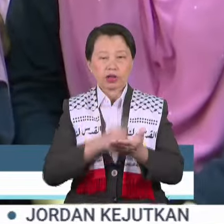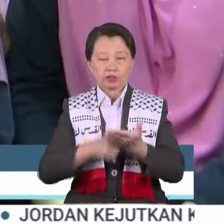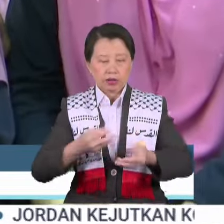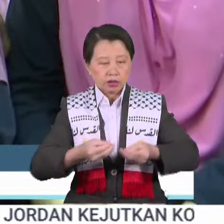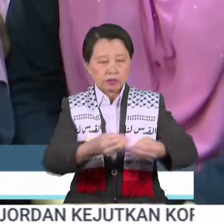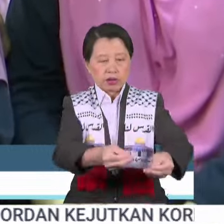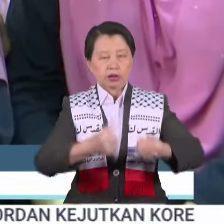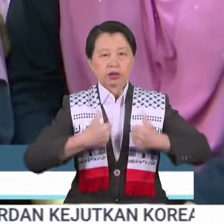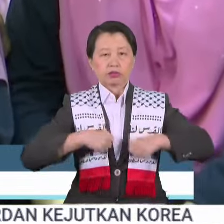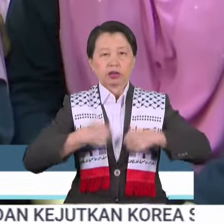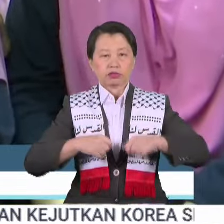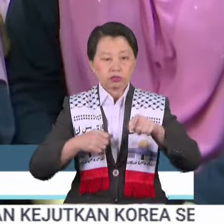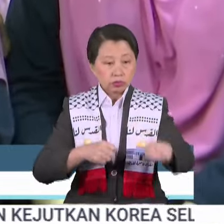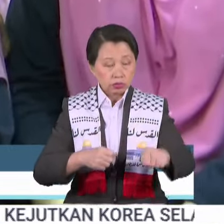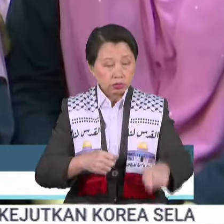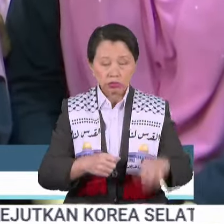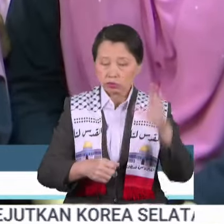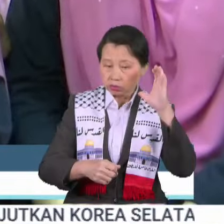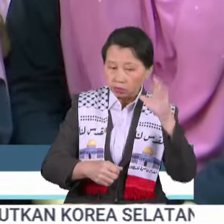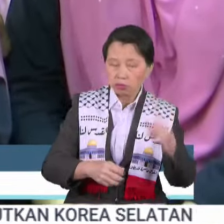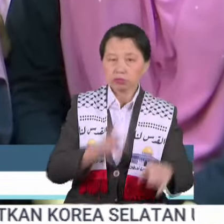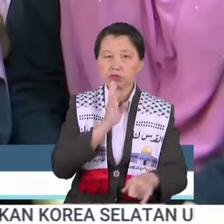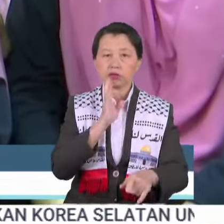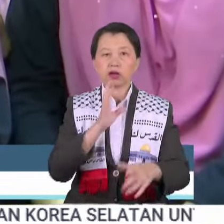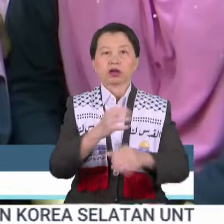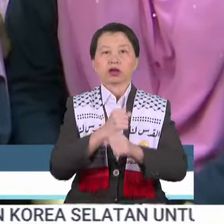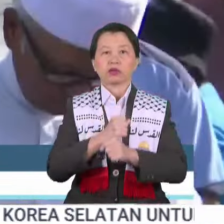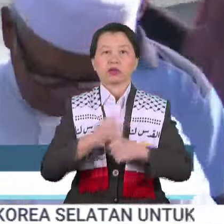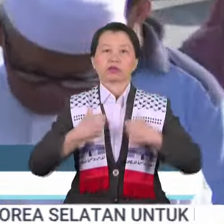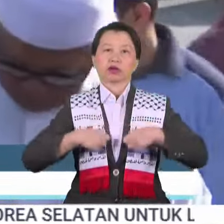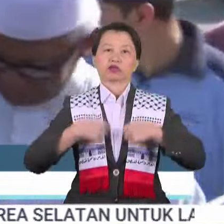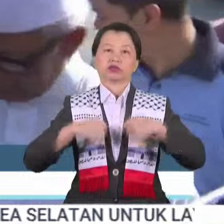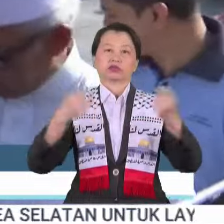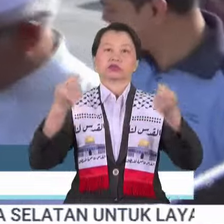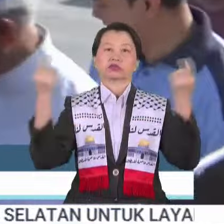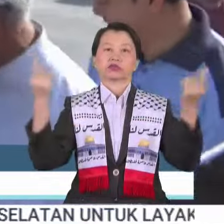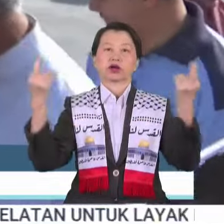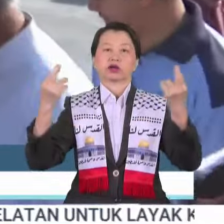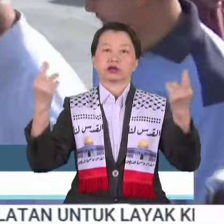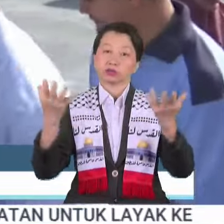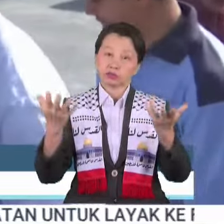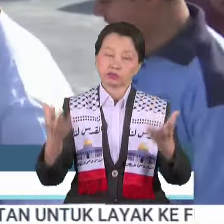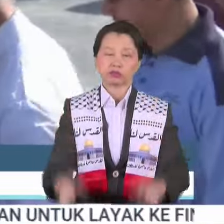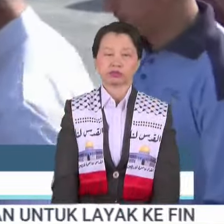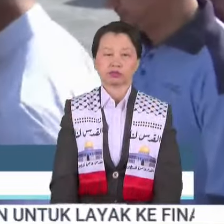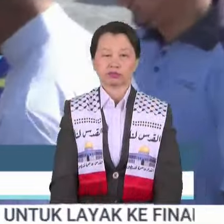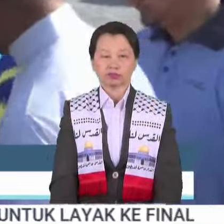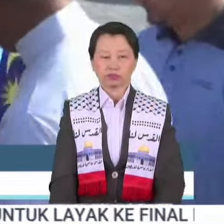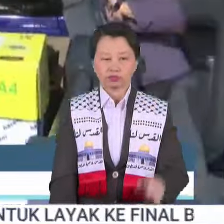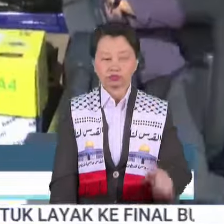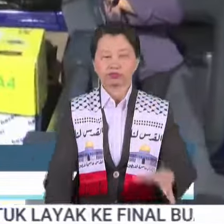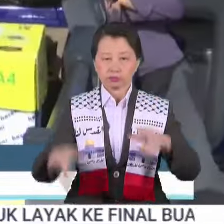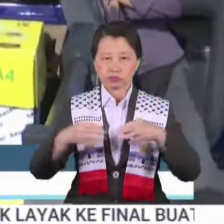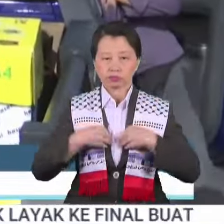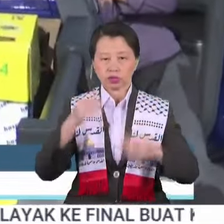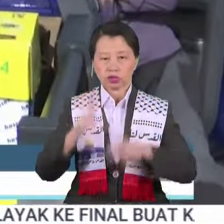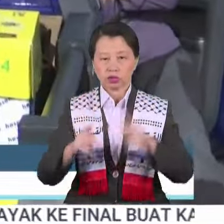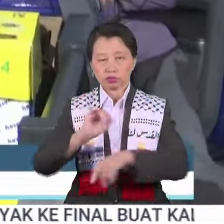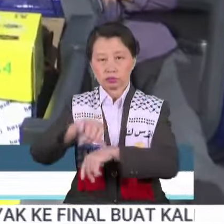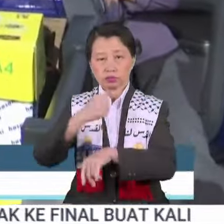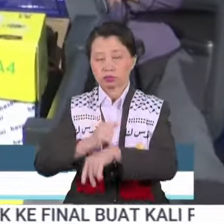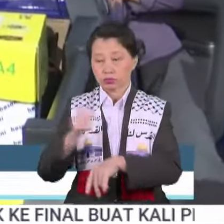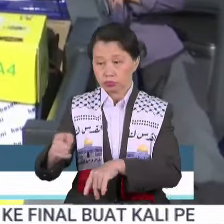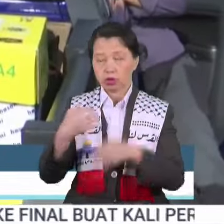bagi baju, dia orang kata, dapat dah baju raya. Selain menerima sumbangan orang ramai, pertubuhan ini